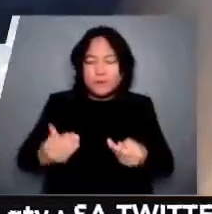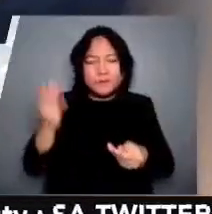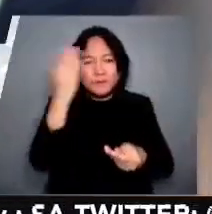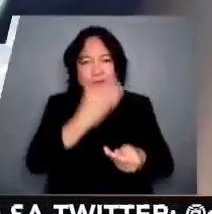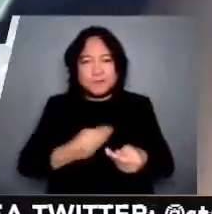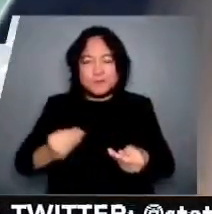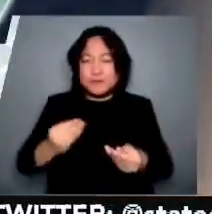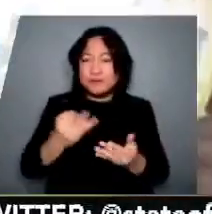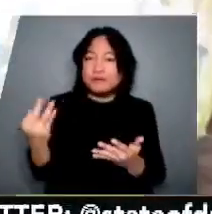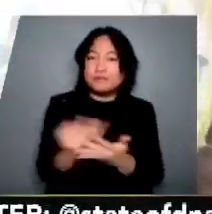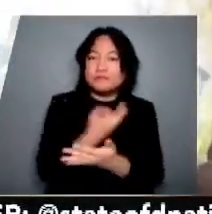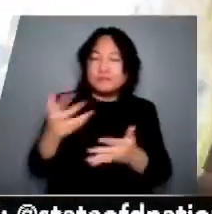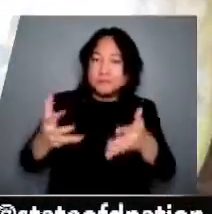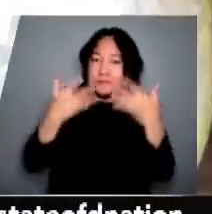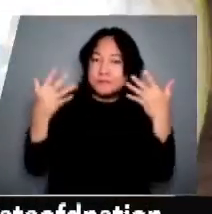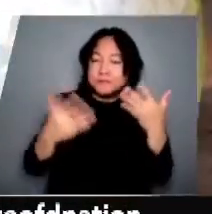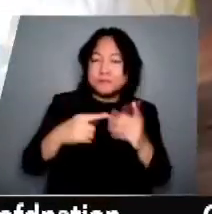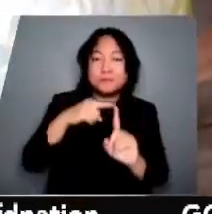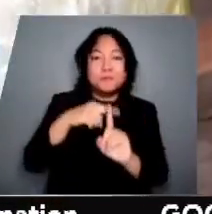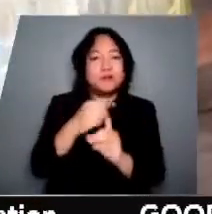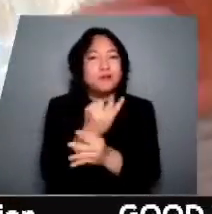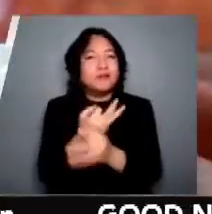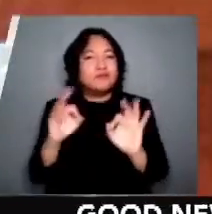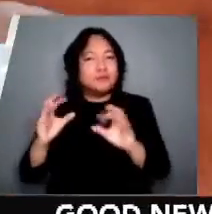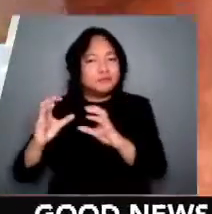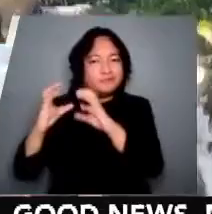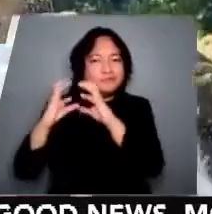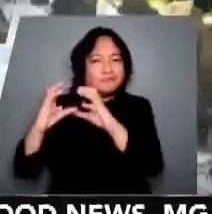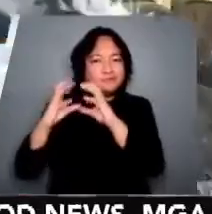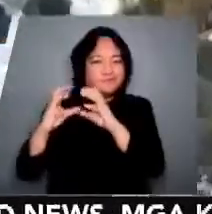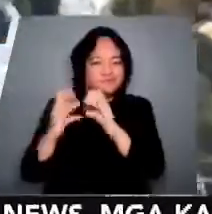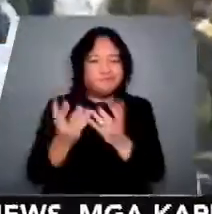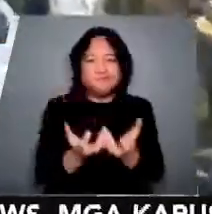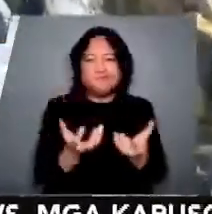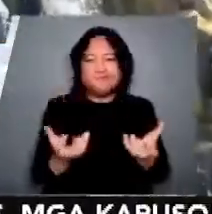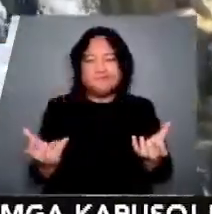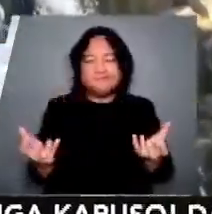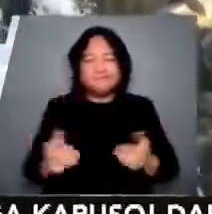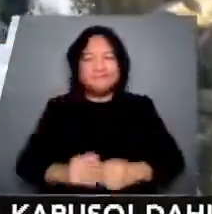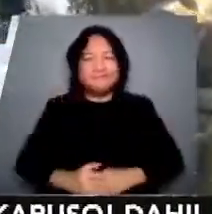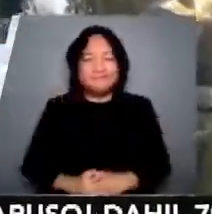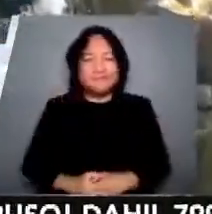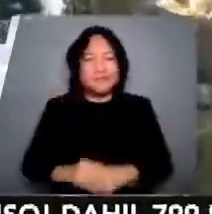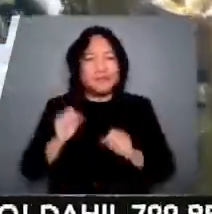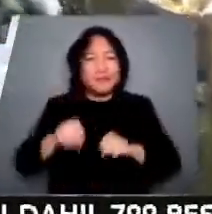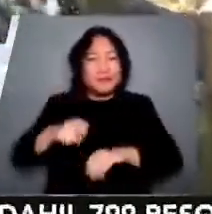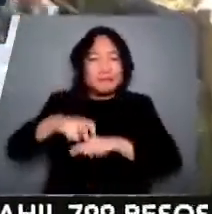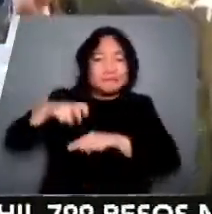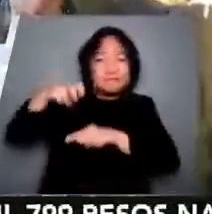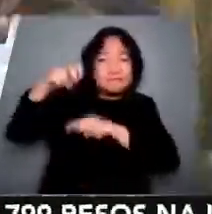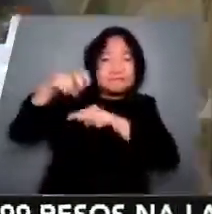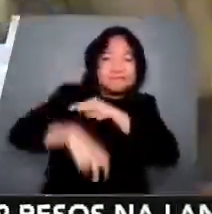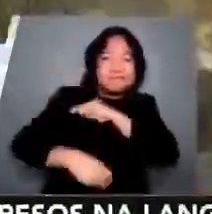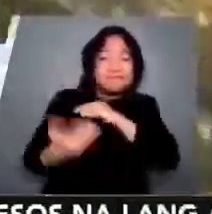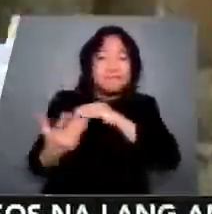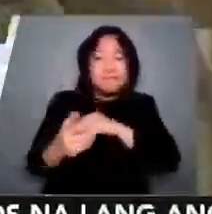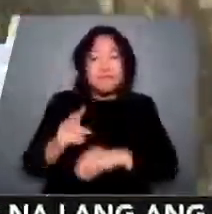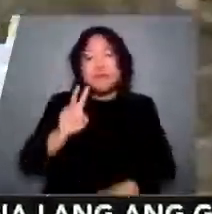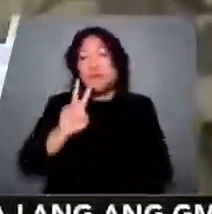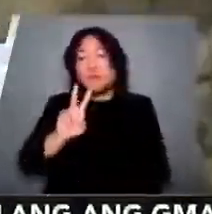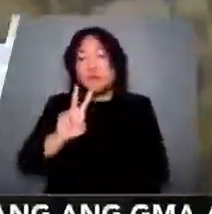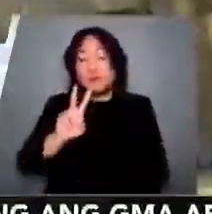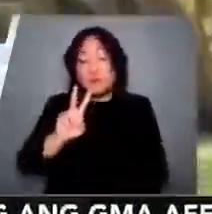libreng buko juice na kanilang hain. Pwede rin tumalon mula sa mahigit 20 talampakang